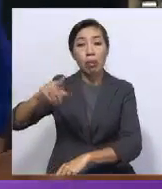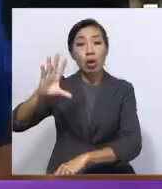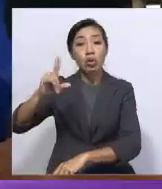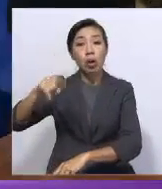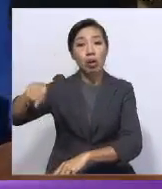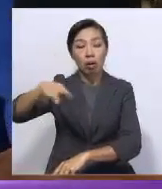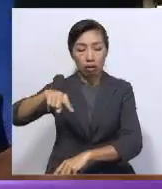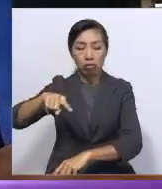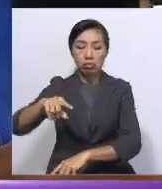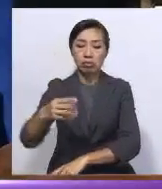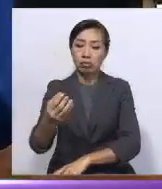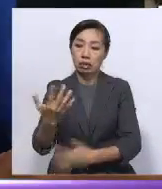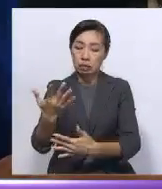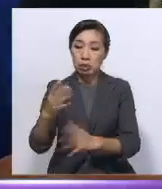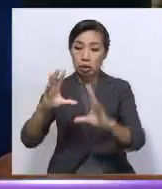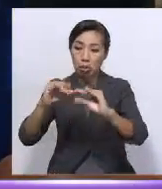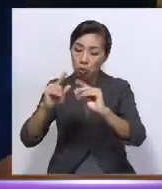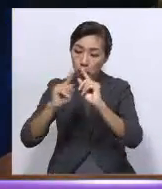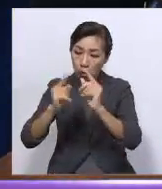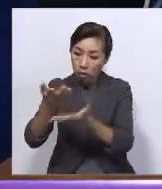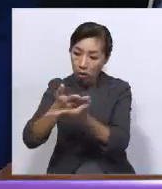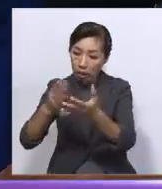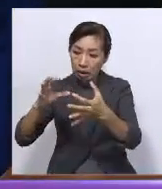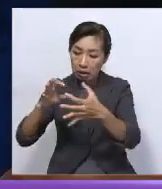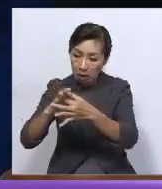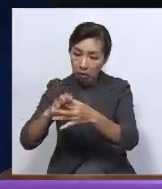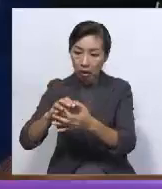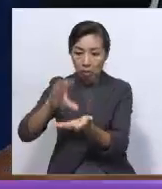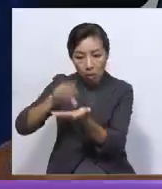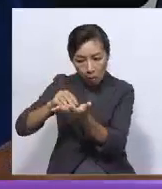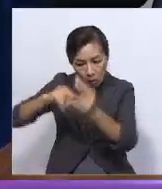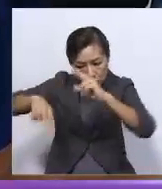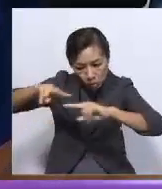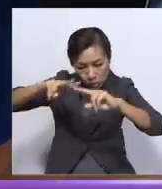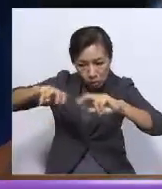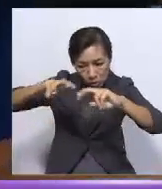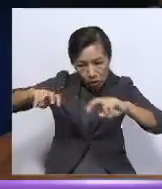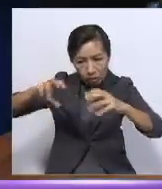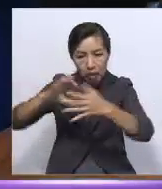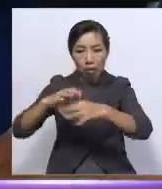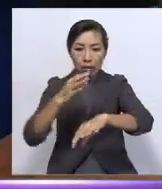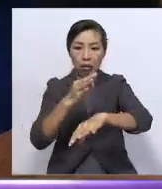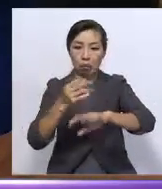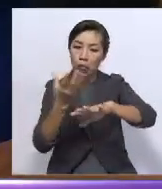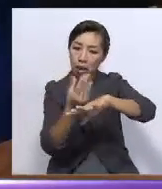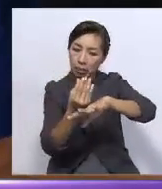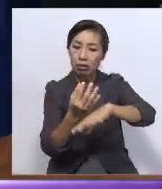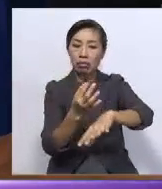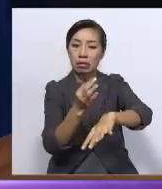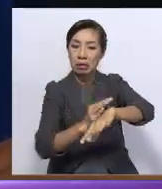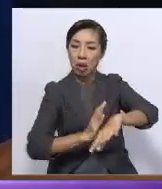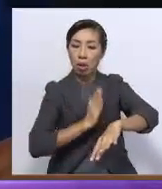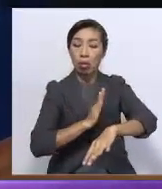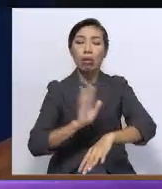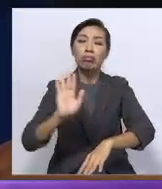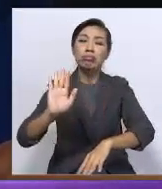จริตแห่งชาติหรือปปช.จะประชุมเพื่อพิจารณาการสอบข้อเท็จจริงเรื่องแหวนเพชรและนาฬิการูนะคะว่าเป็นระเบียบที่คณะ